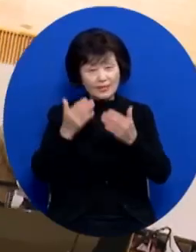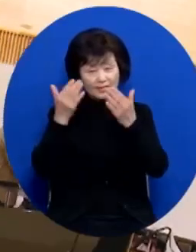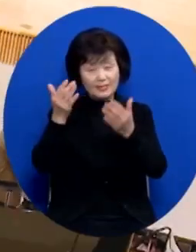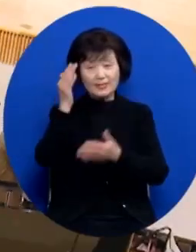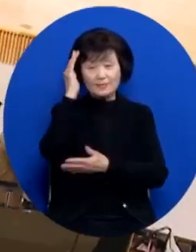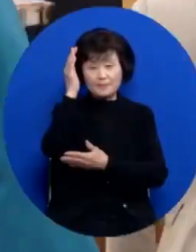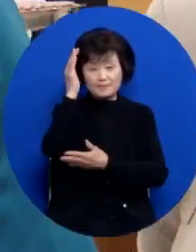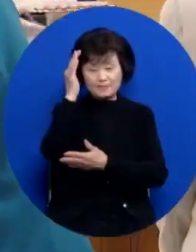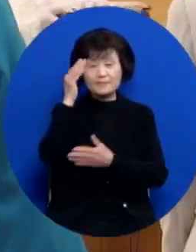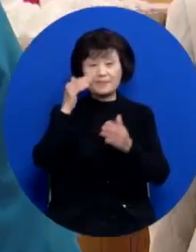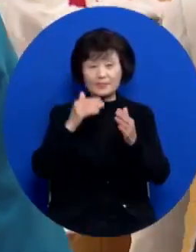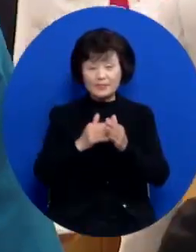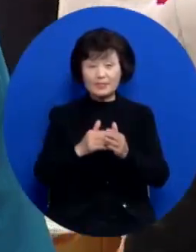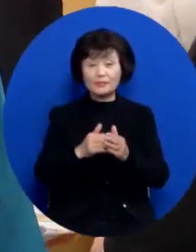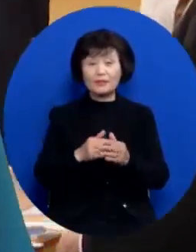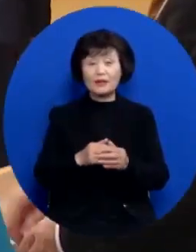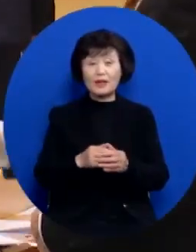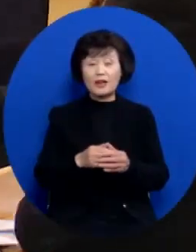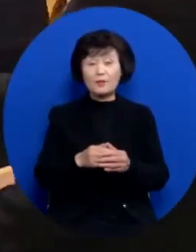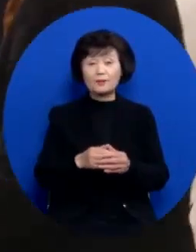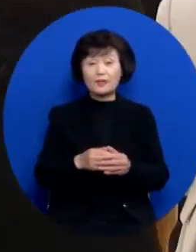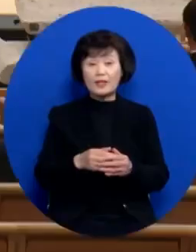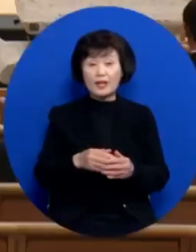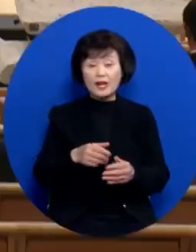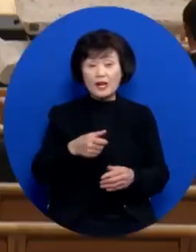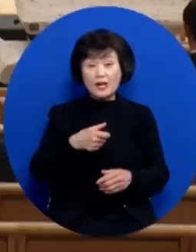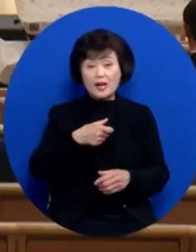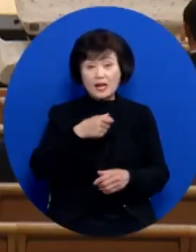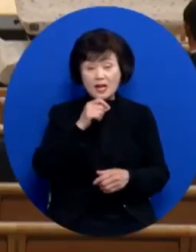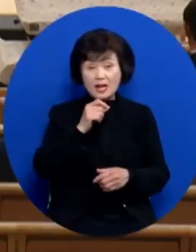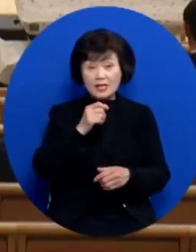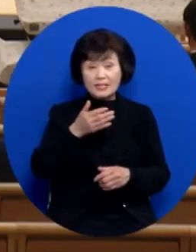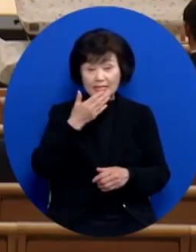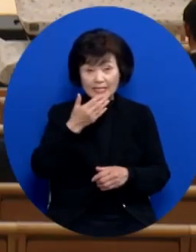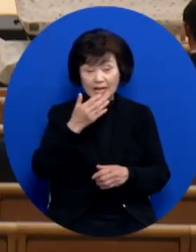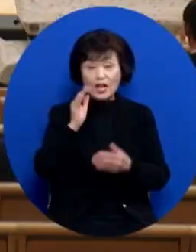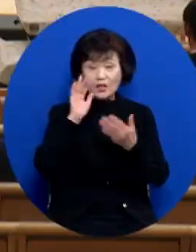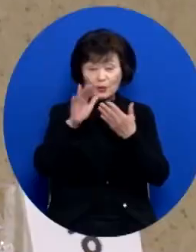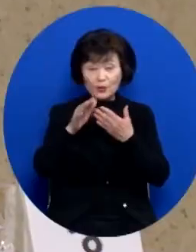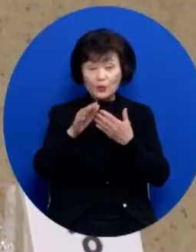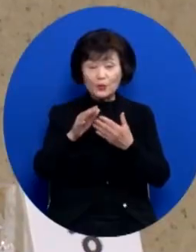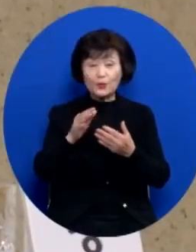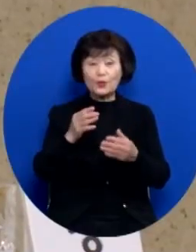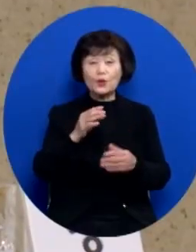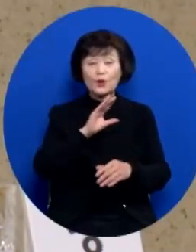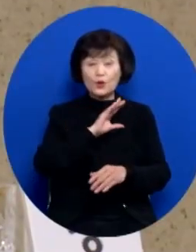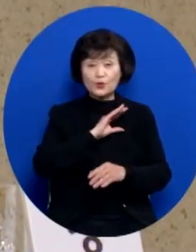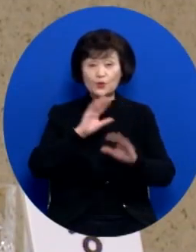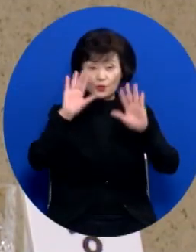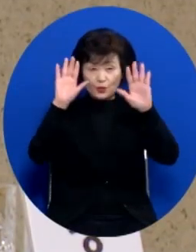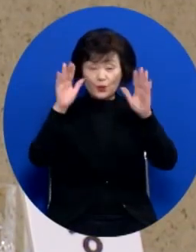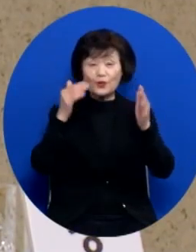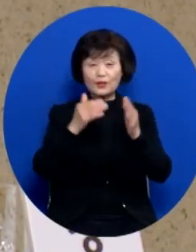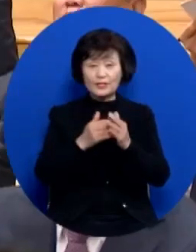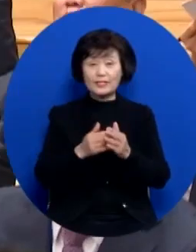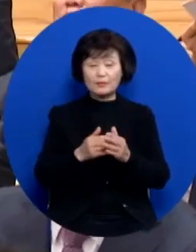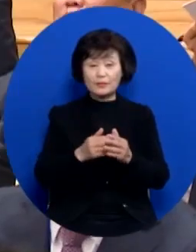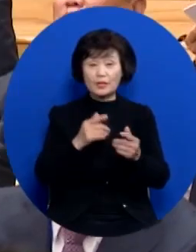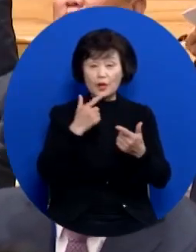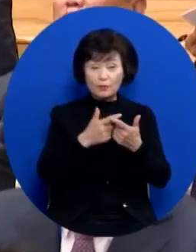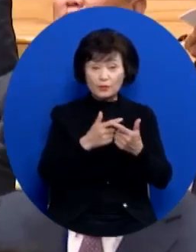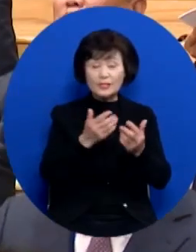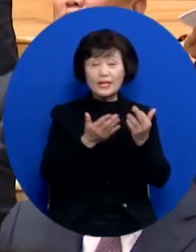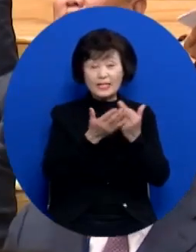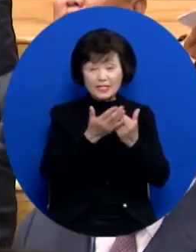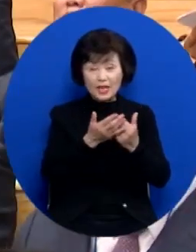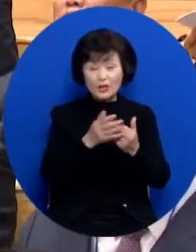전했으며 성찬집례 후 축도로 개회예배를 마무리했습니다. 부산동, 대구, 제주 등 15개 지역에서